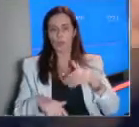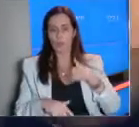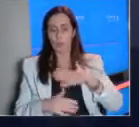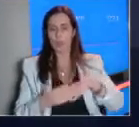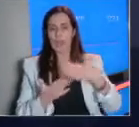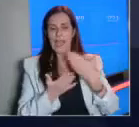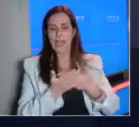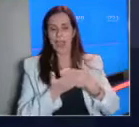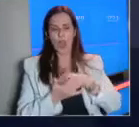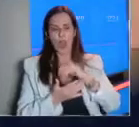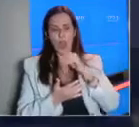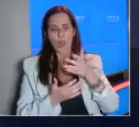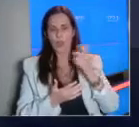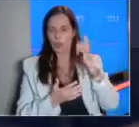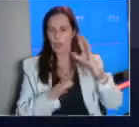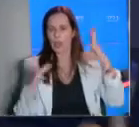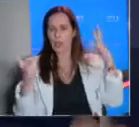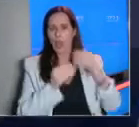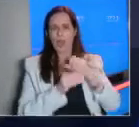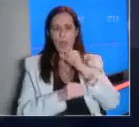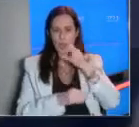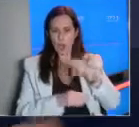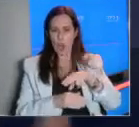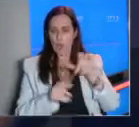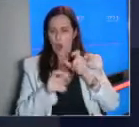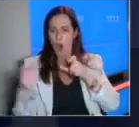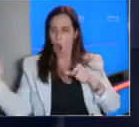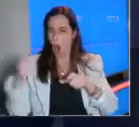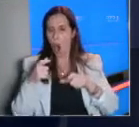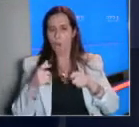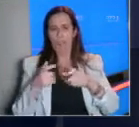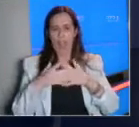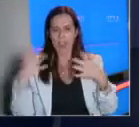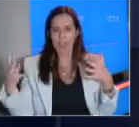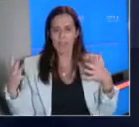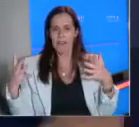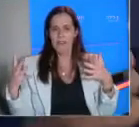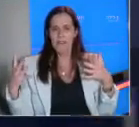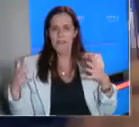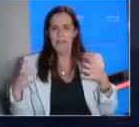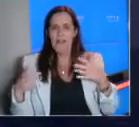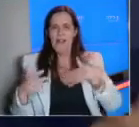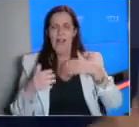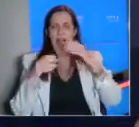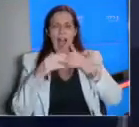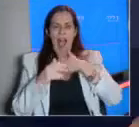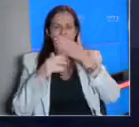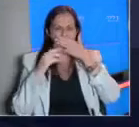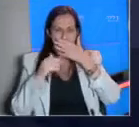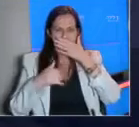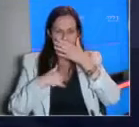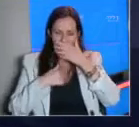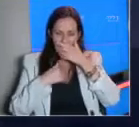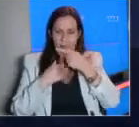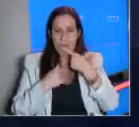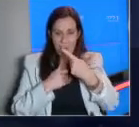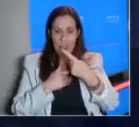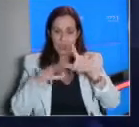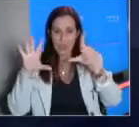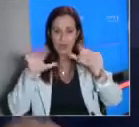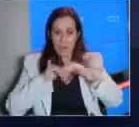רוצה תכלס, לא רוצה לשמוע את כל ההיסטוריה. יש חוב, החוב הוא ענקי. אני אשאל,